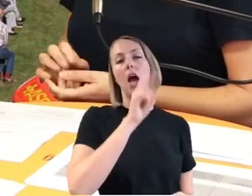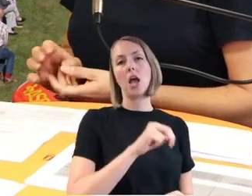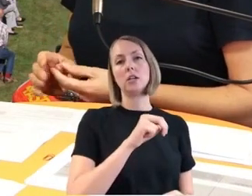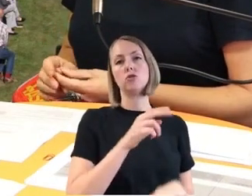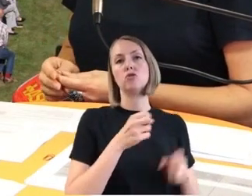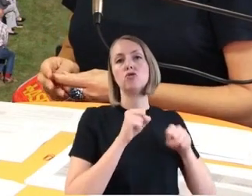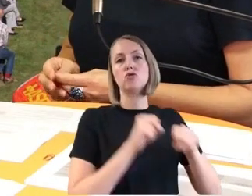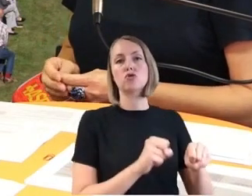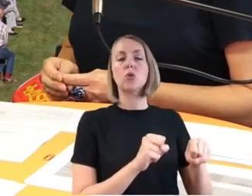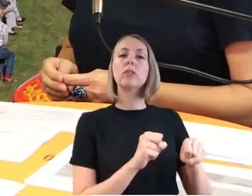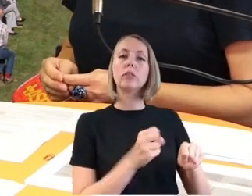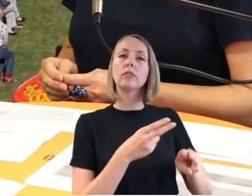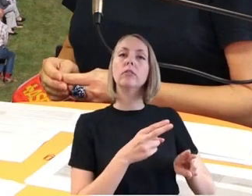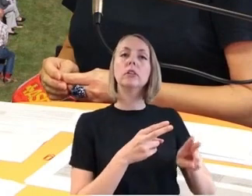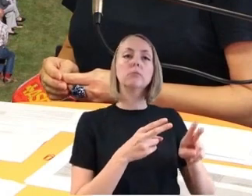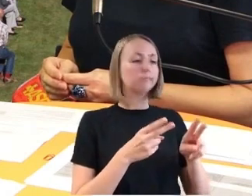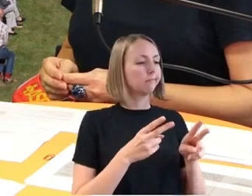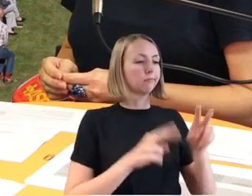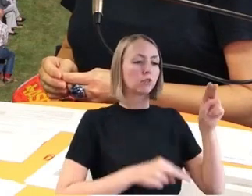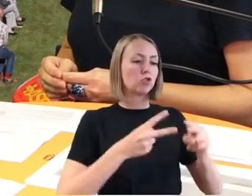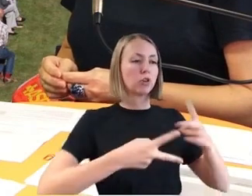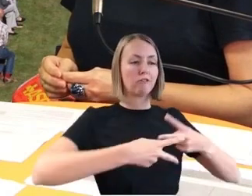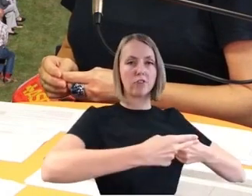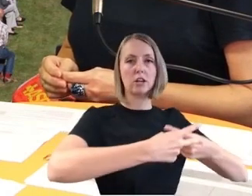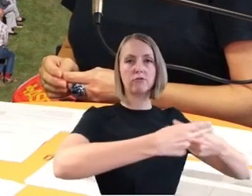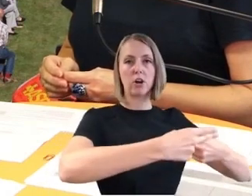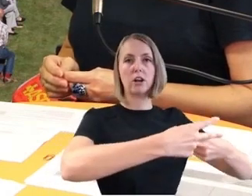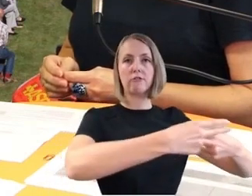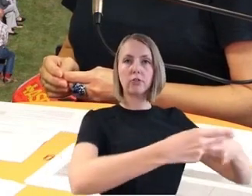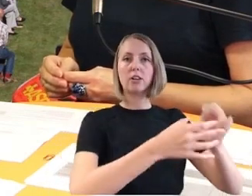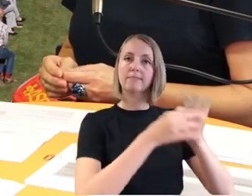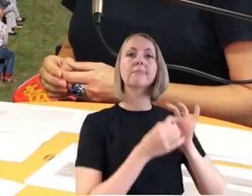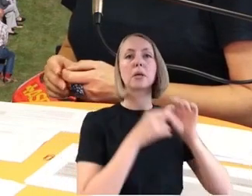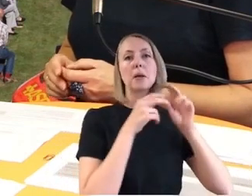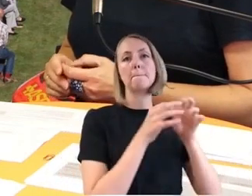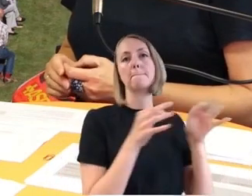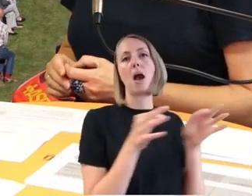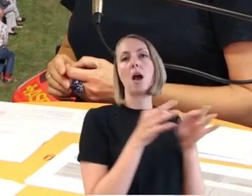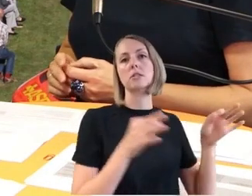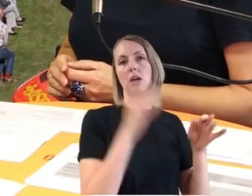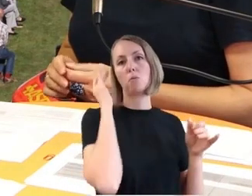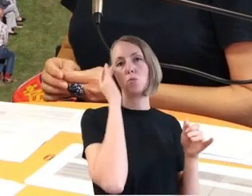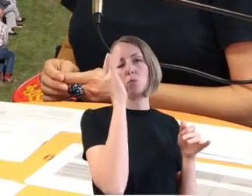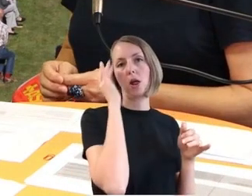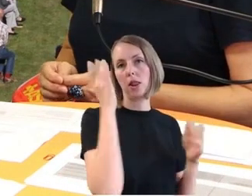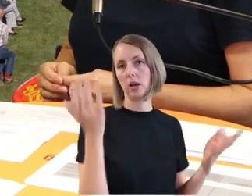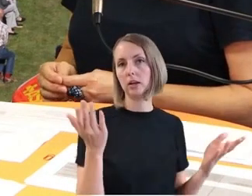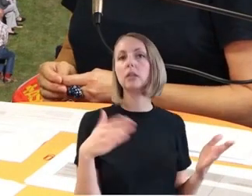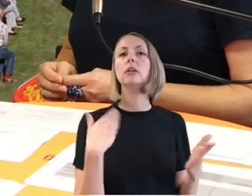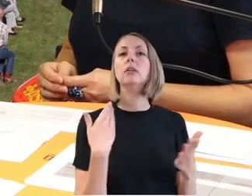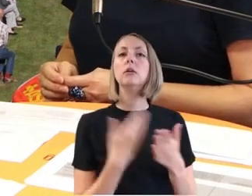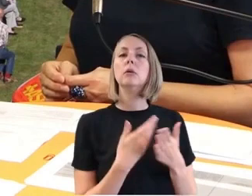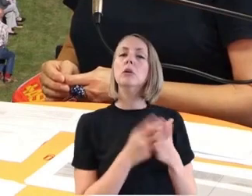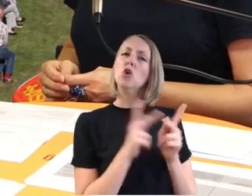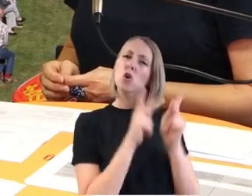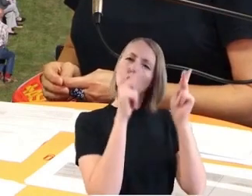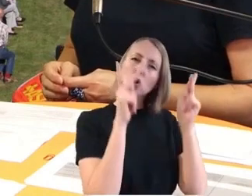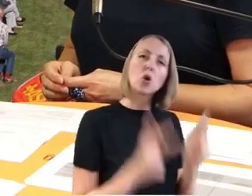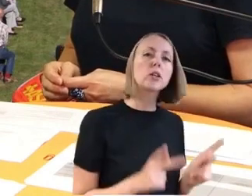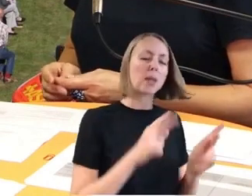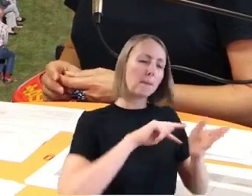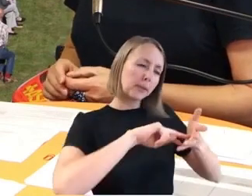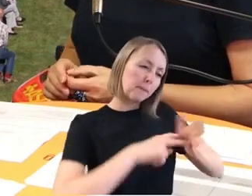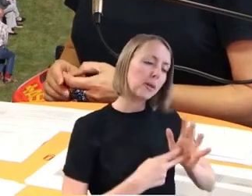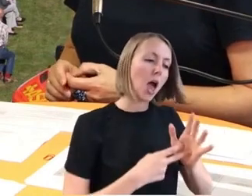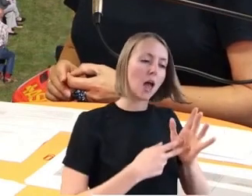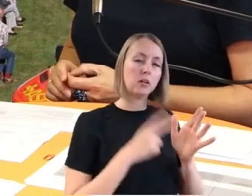der entsprechenden maßnahmen das heißt kurz gesagt konzeptionell planerisch